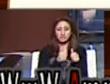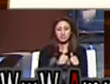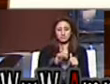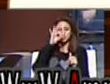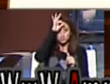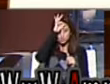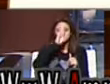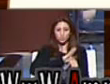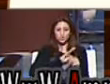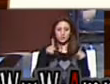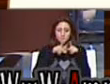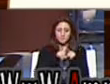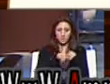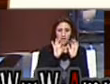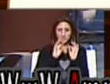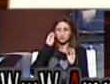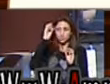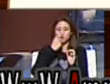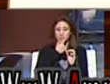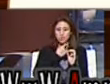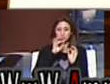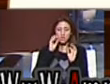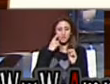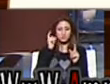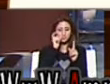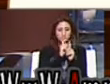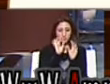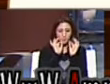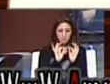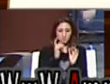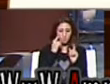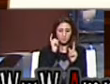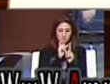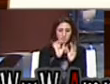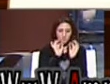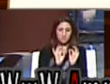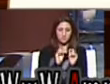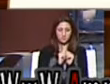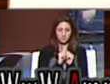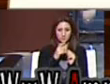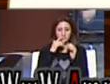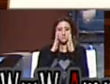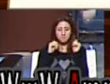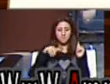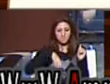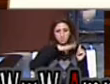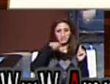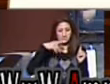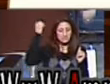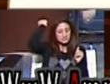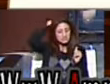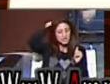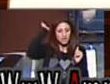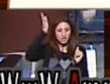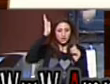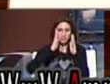نعم. انت اذا تناشد السيد رئيس الجمهوريه حمايه، تناشد السيد رئيس الجمهوريه حمايه المصريين في صعيد مصر